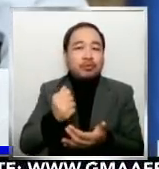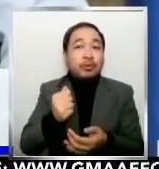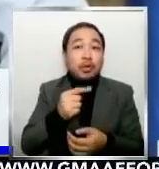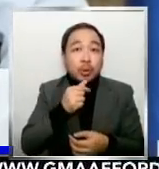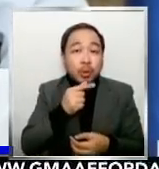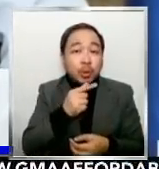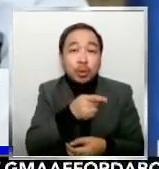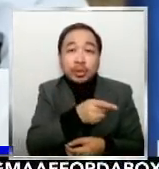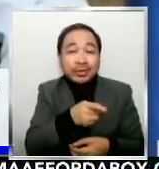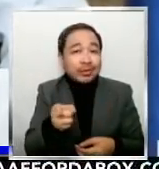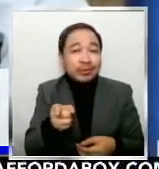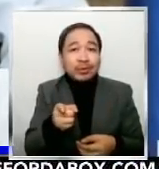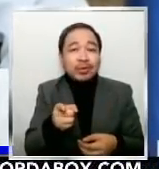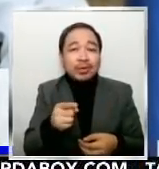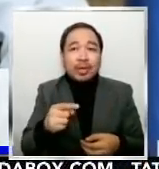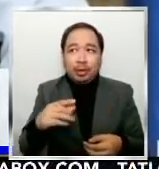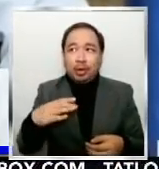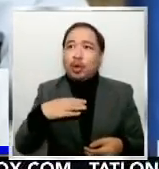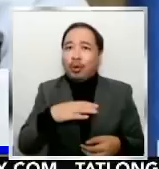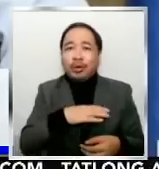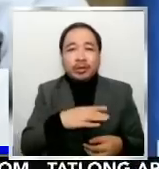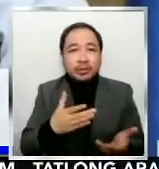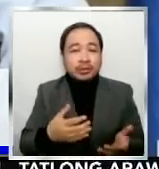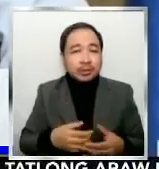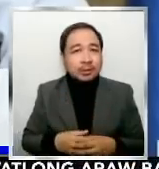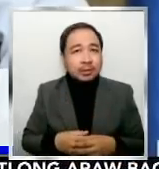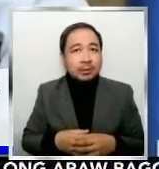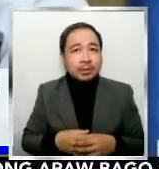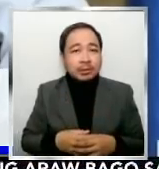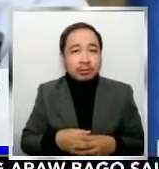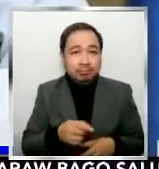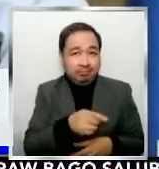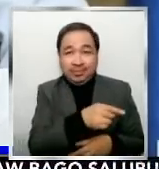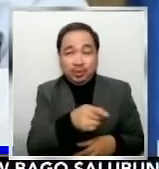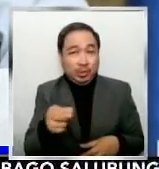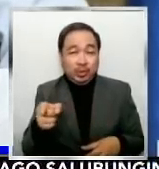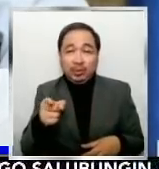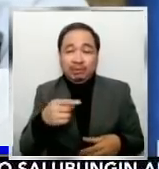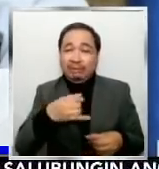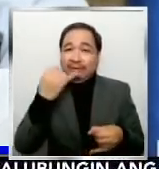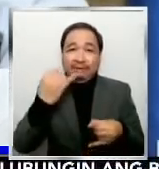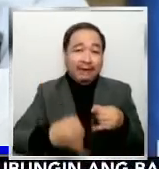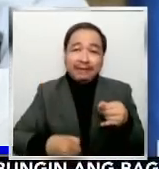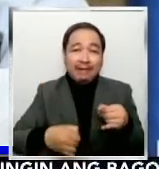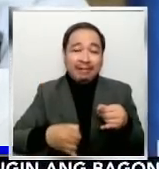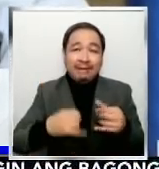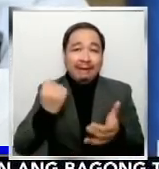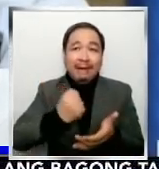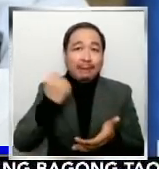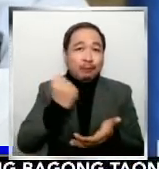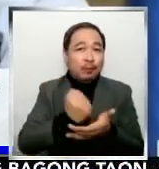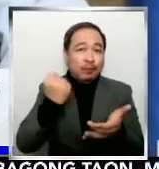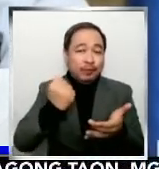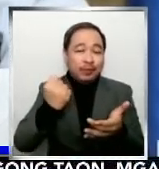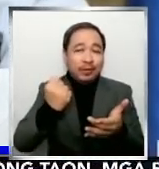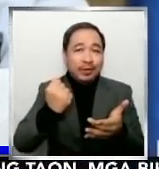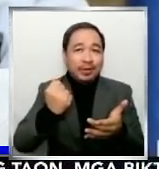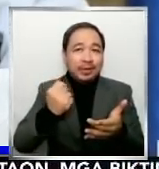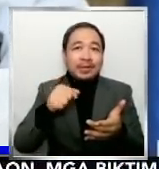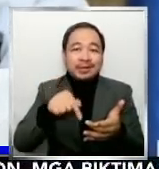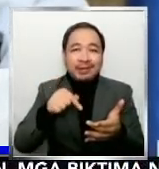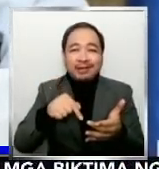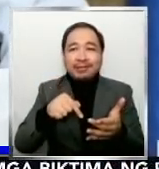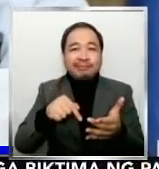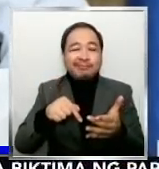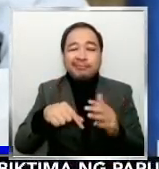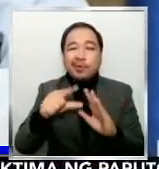passed by Congress. Sila man ang final word yan sa whether it should be